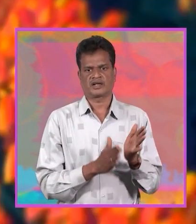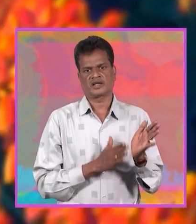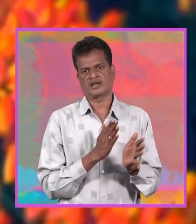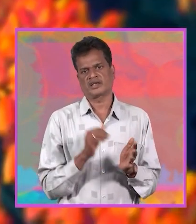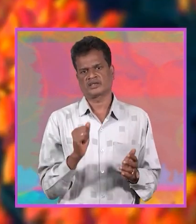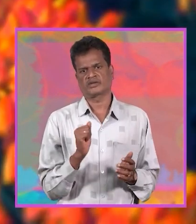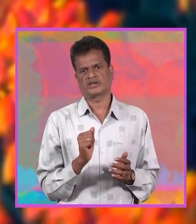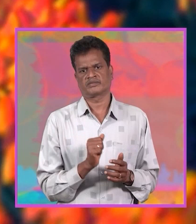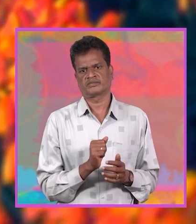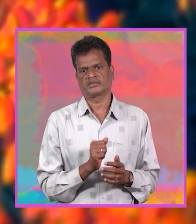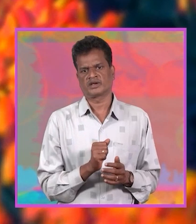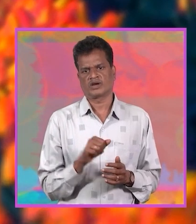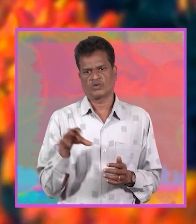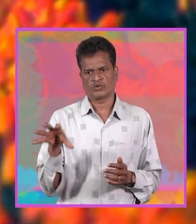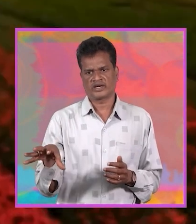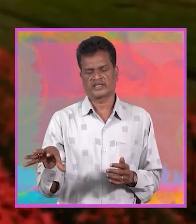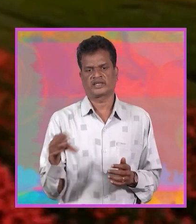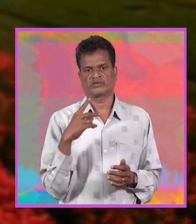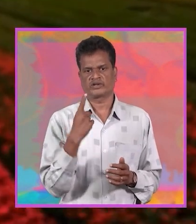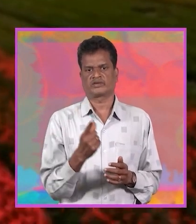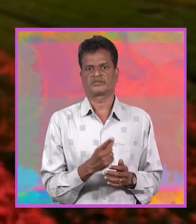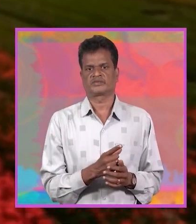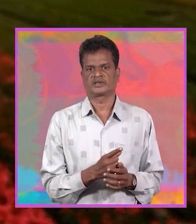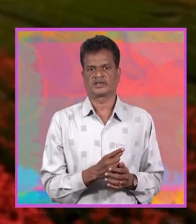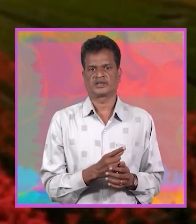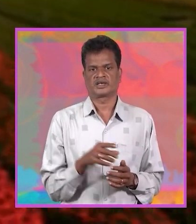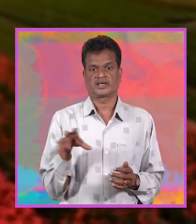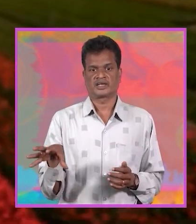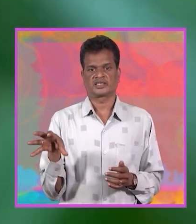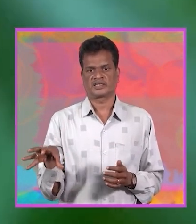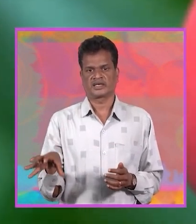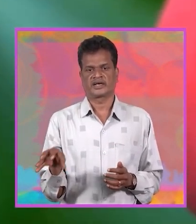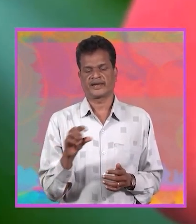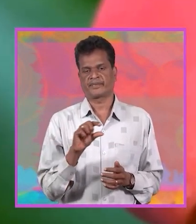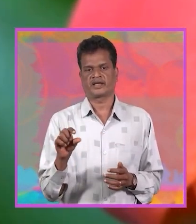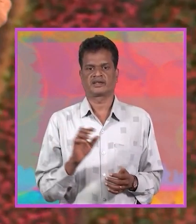குறிக்கும்? ஒரு இடத்தை குறிக்கும். இடத்தை குறிப்பதால் அது இடப்பெயரை குறிக்கும்.